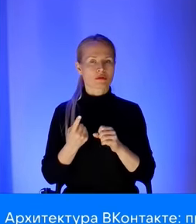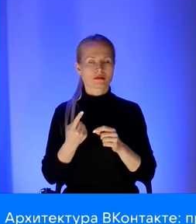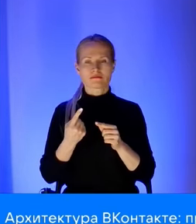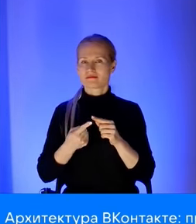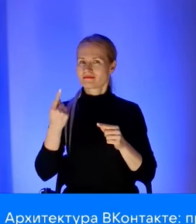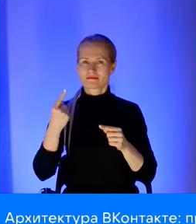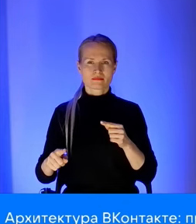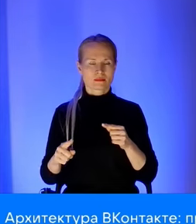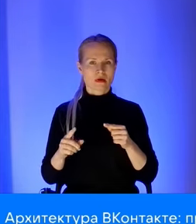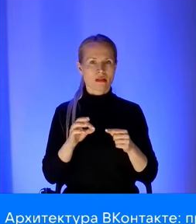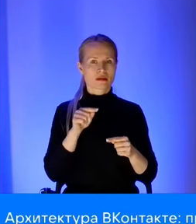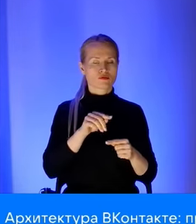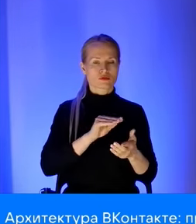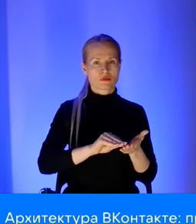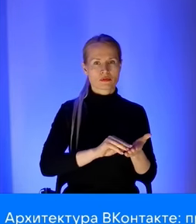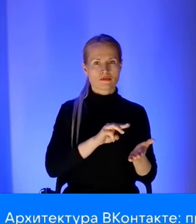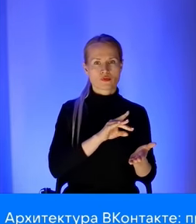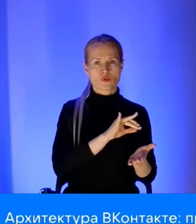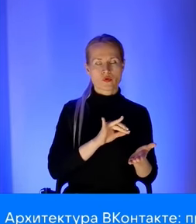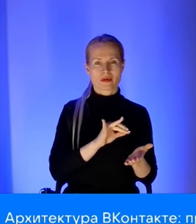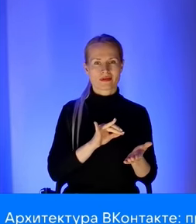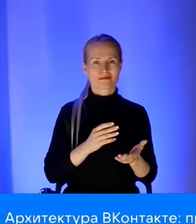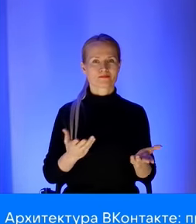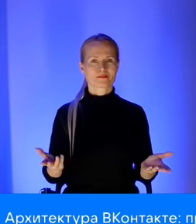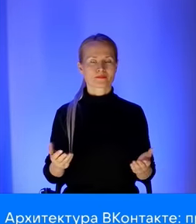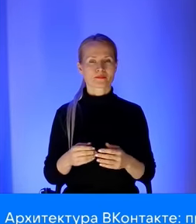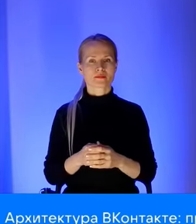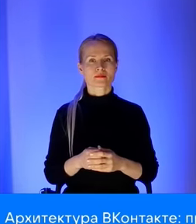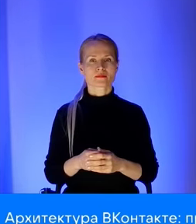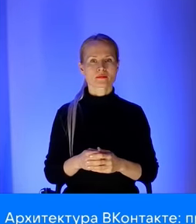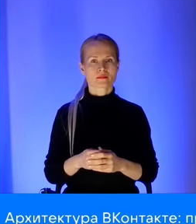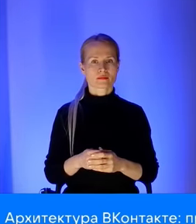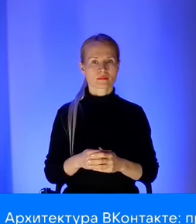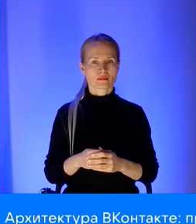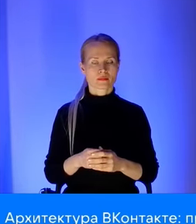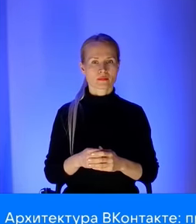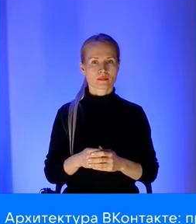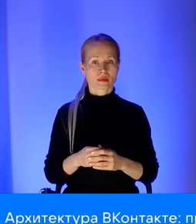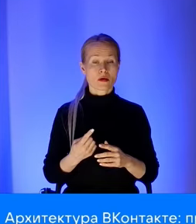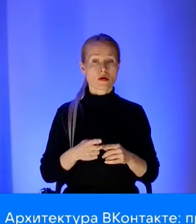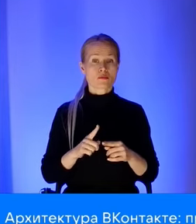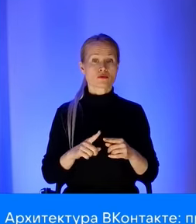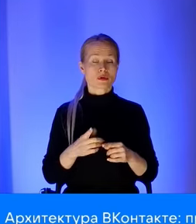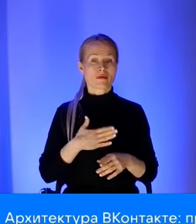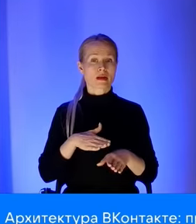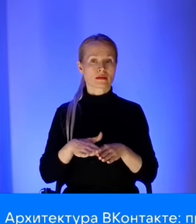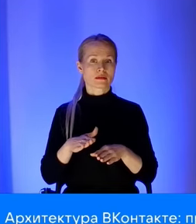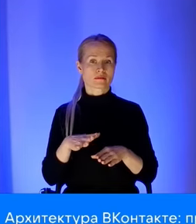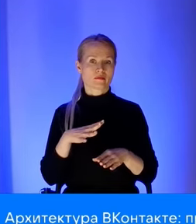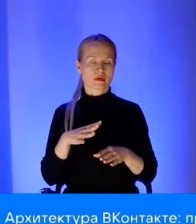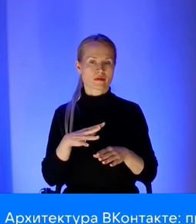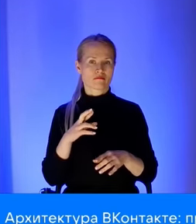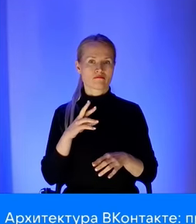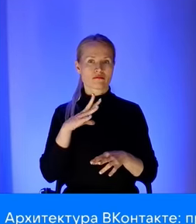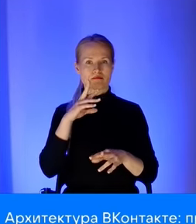моделью совсем другим алгоритмом чем который описан на бумаге потому что у реализации могут быть